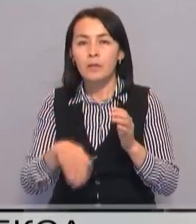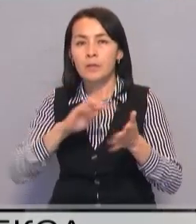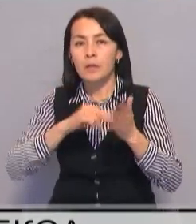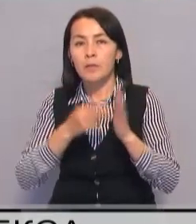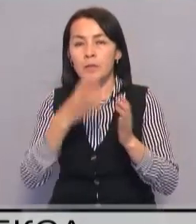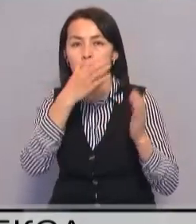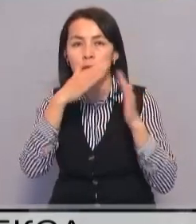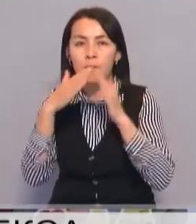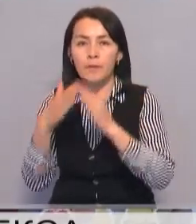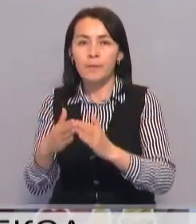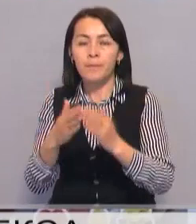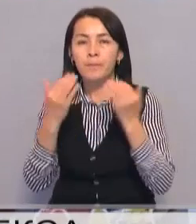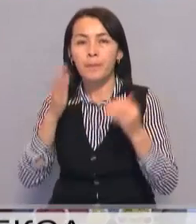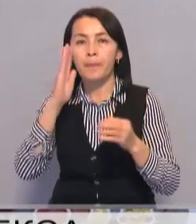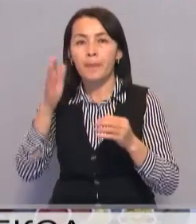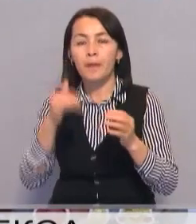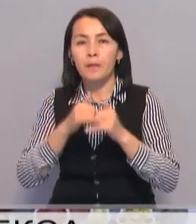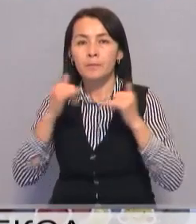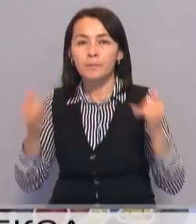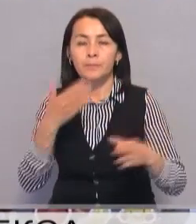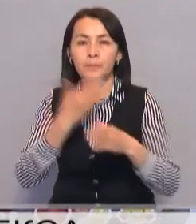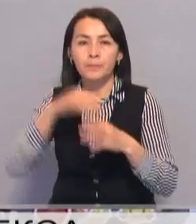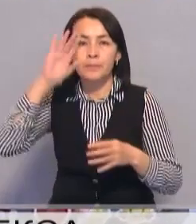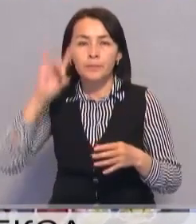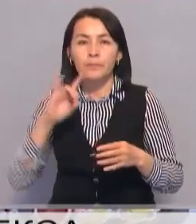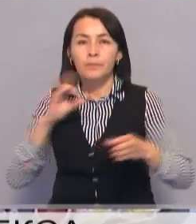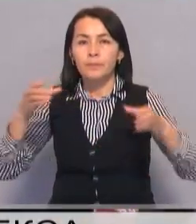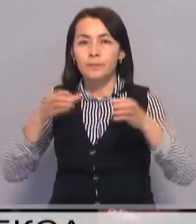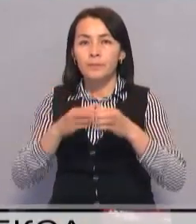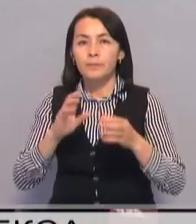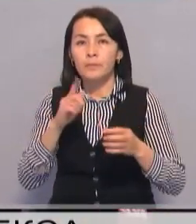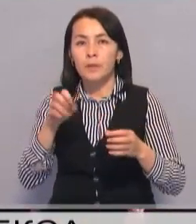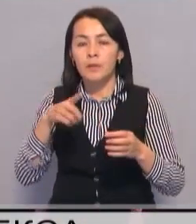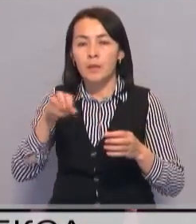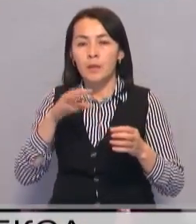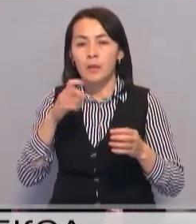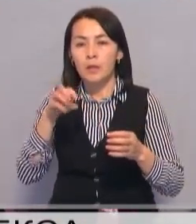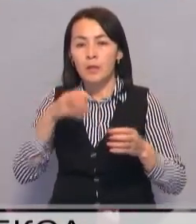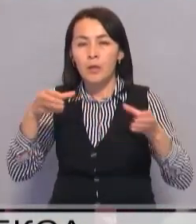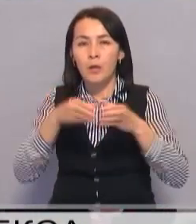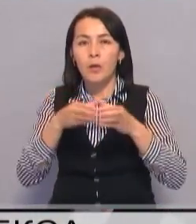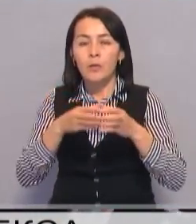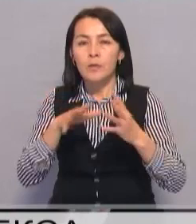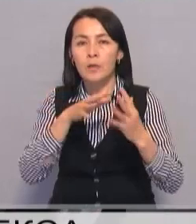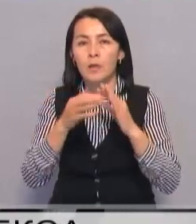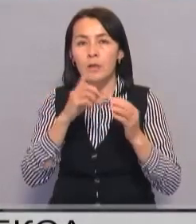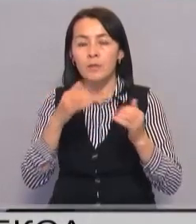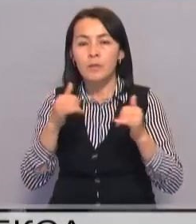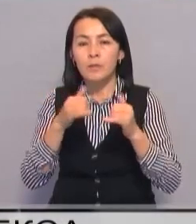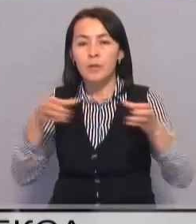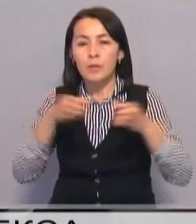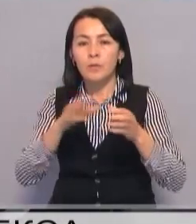Проект тепличного мегакомплекса будет реализован с помощью казахстанской компании Greenland Alatau, партнера агропромышленного